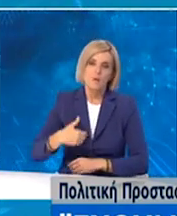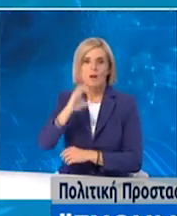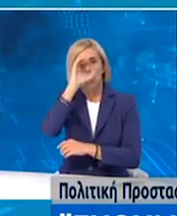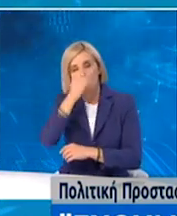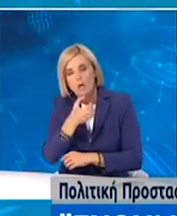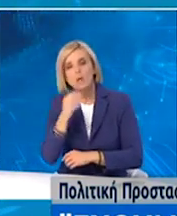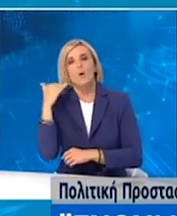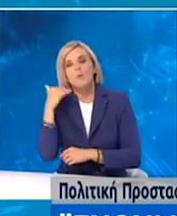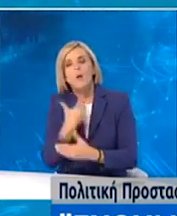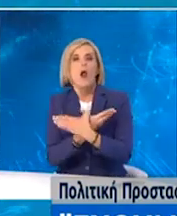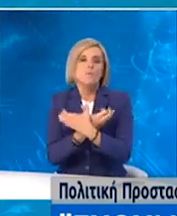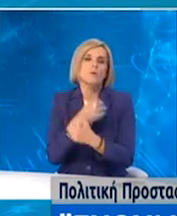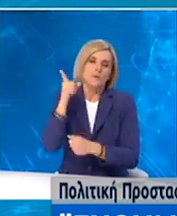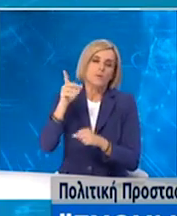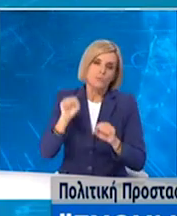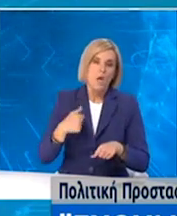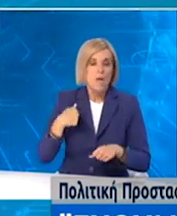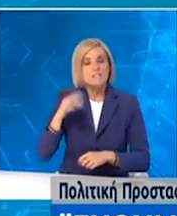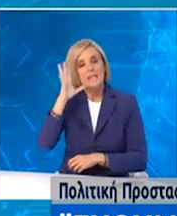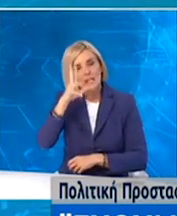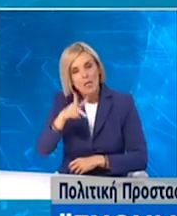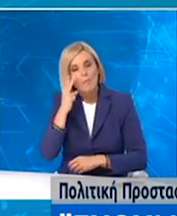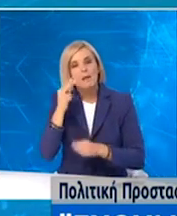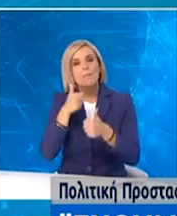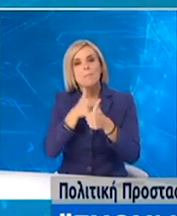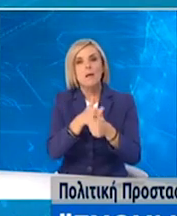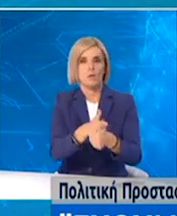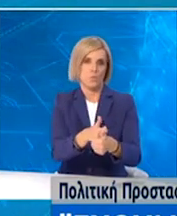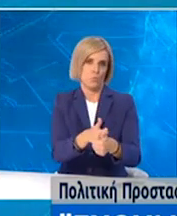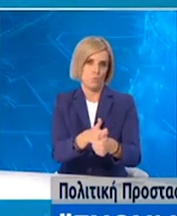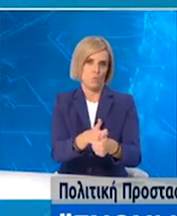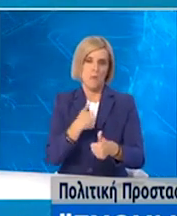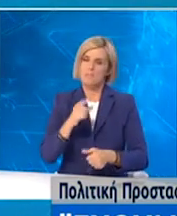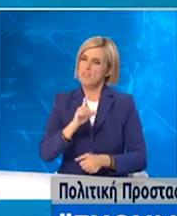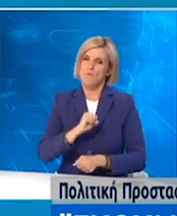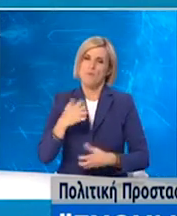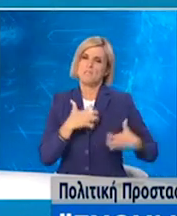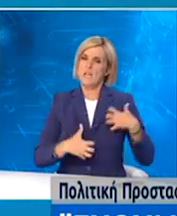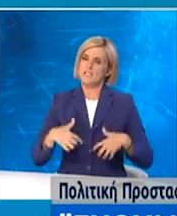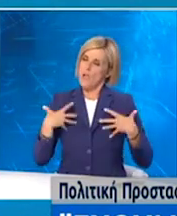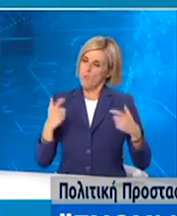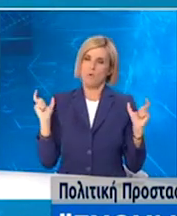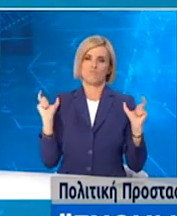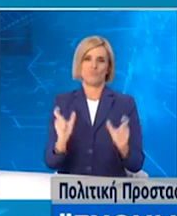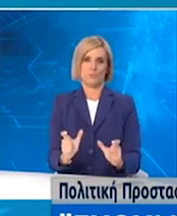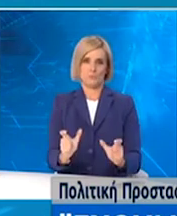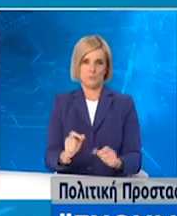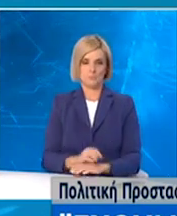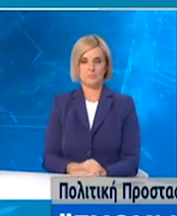Βαλκανικής. Σε κάθε περίπτωση όμως παρακολουθούμε καθημερινά τα δεδομένα και δεν υπάρχει κάτι το οποίο να μας τρομάζει, να μας ανησυχεί.